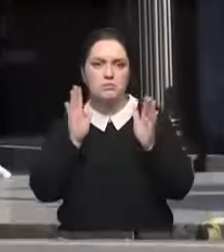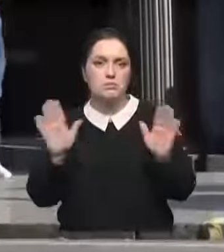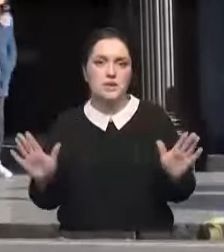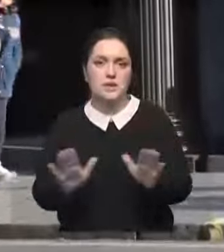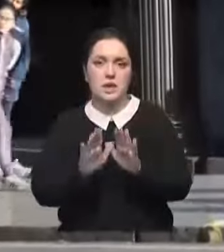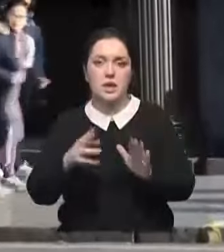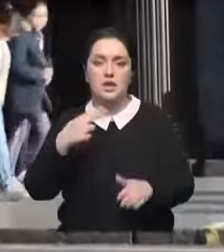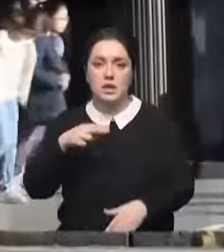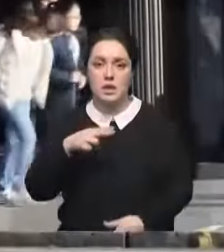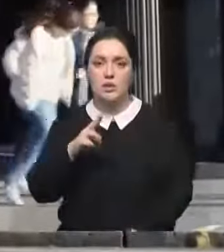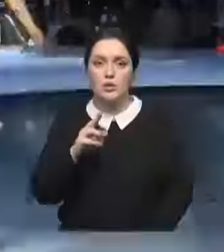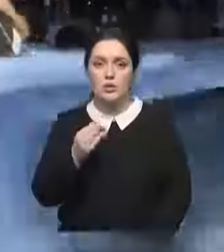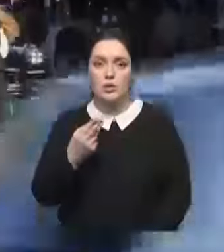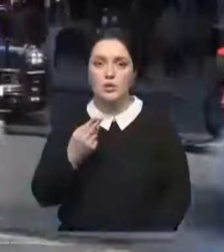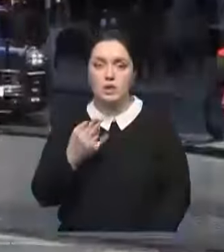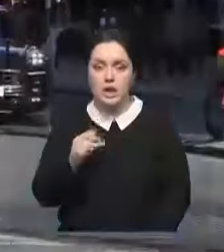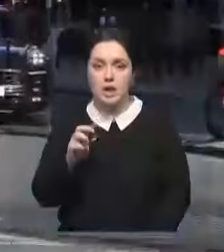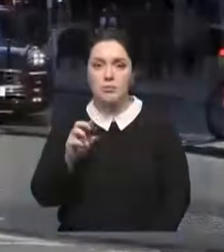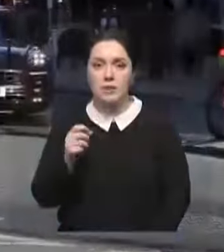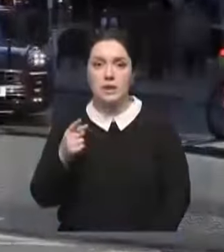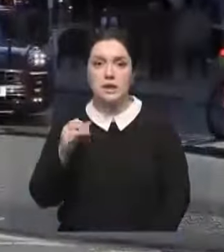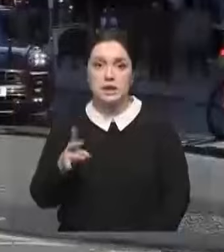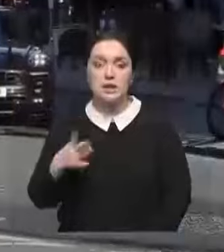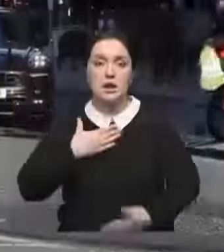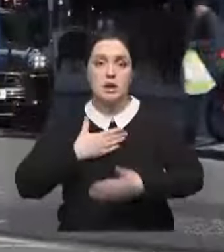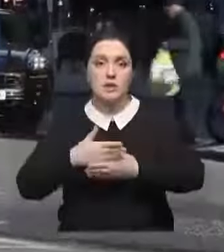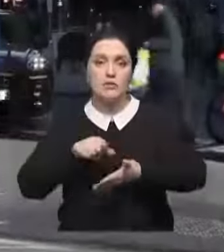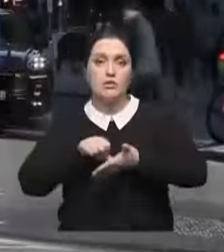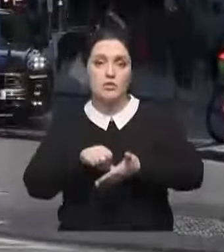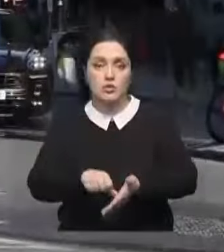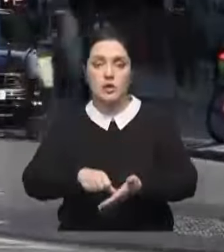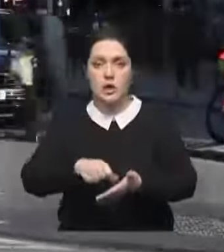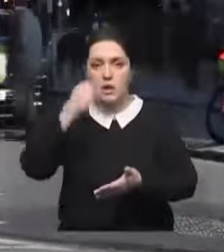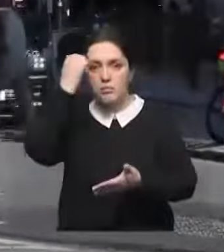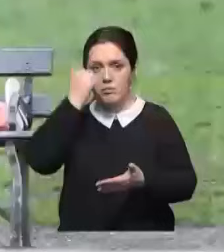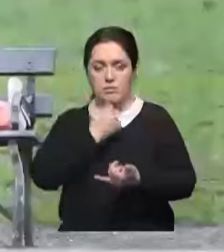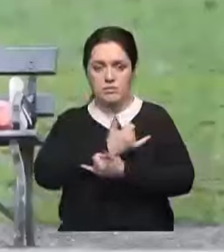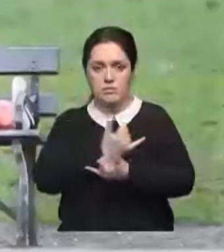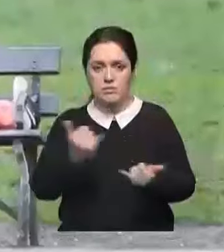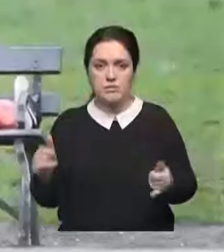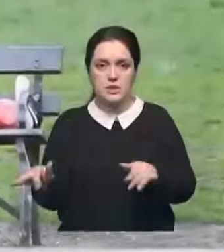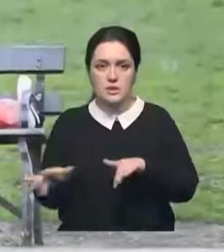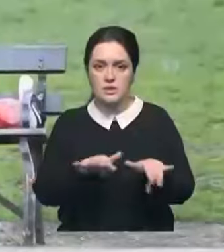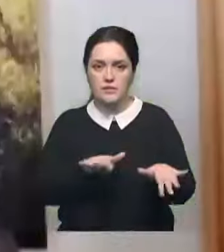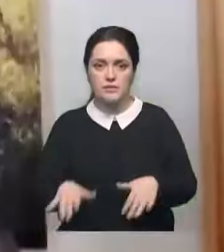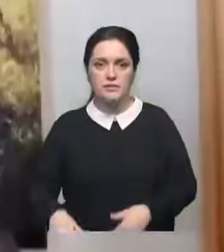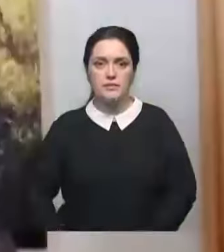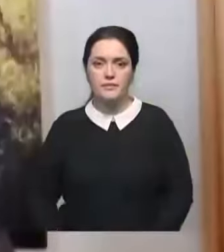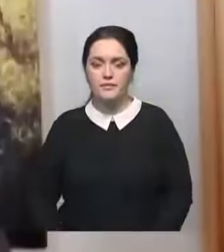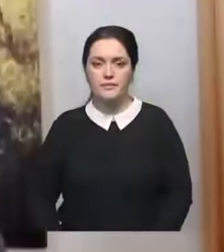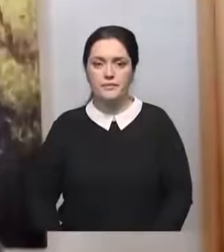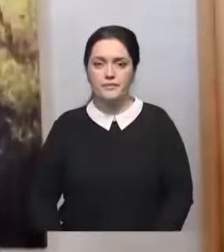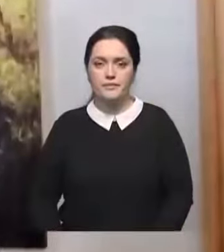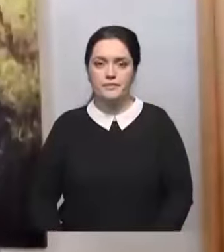Поклонники певца Димаша Кудайбергена принимают активное участие в благотворительной инициативе.